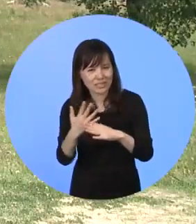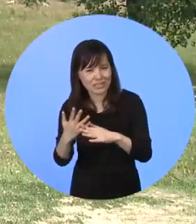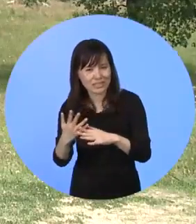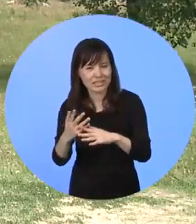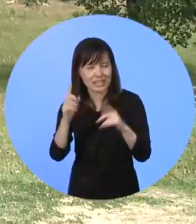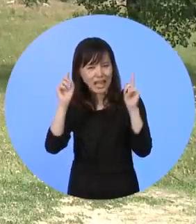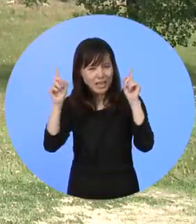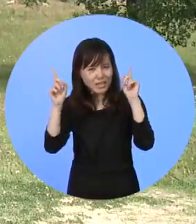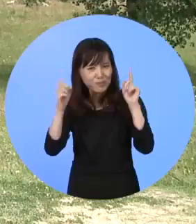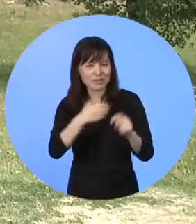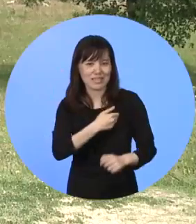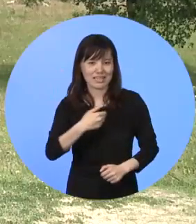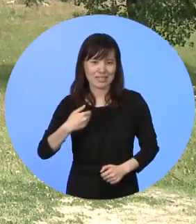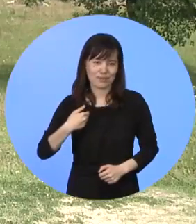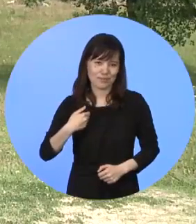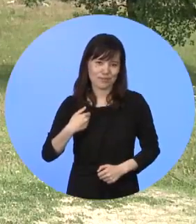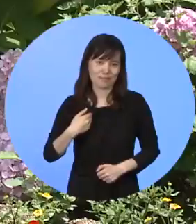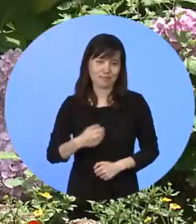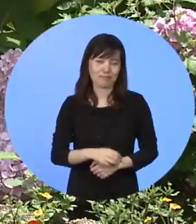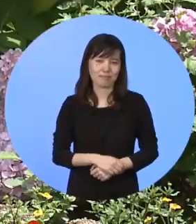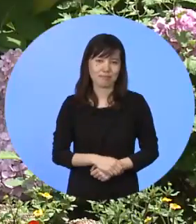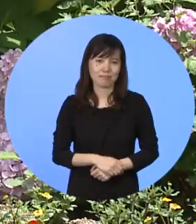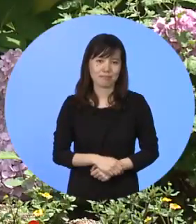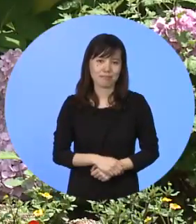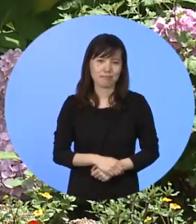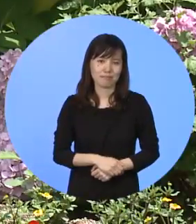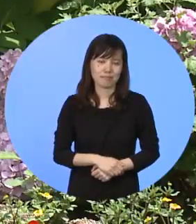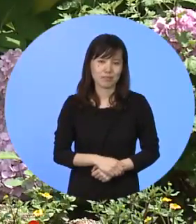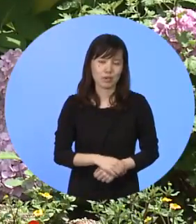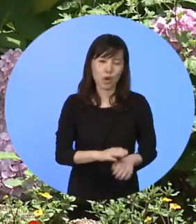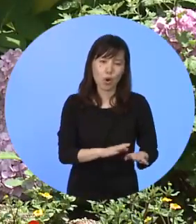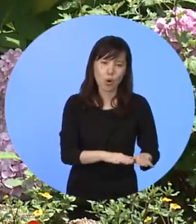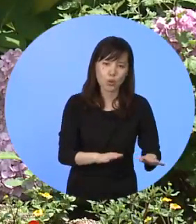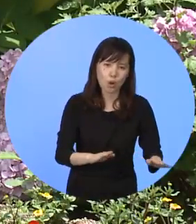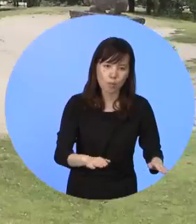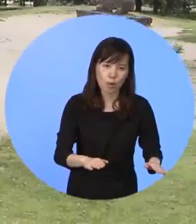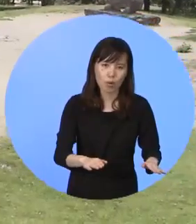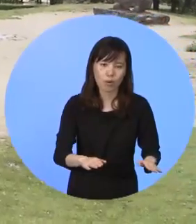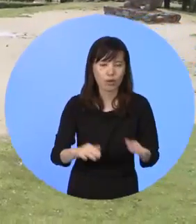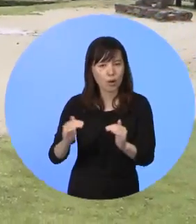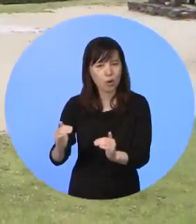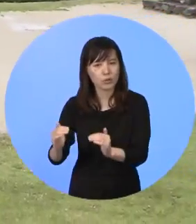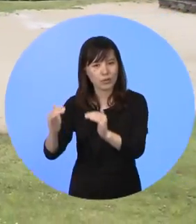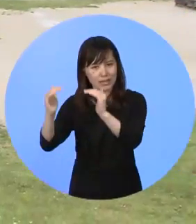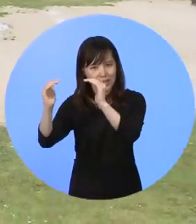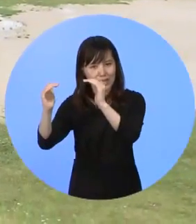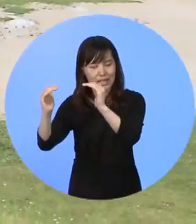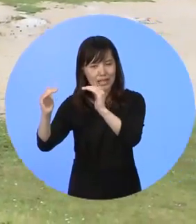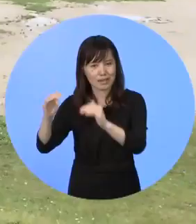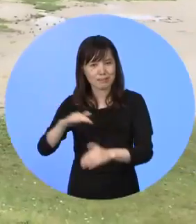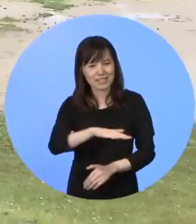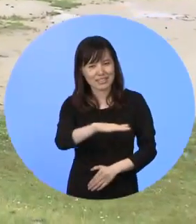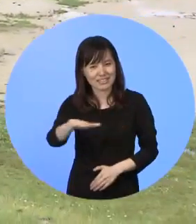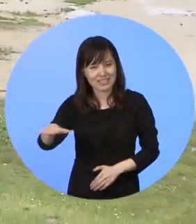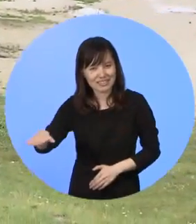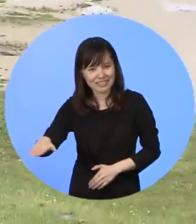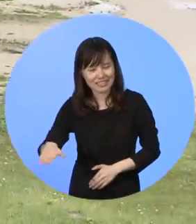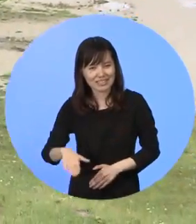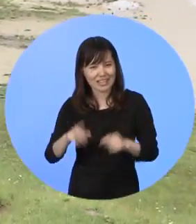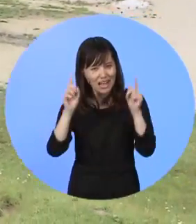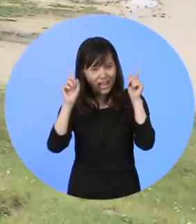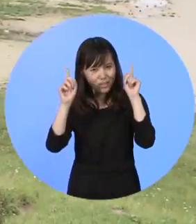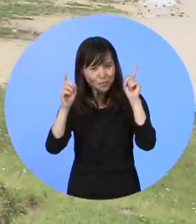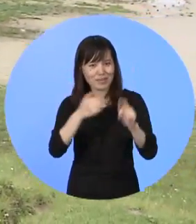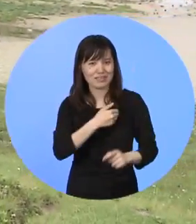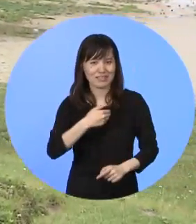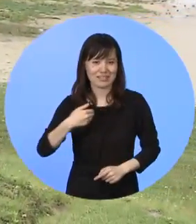ういくらでも遊べるっていうところじゃないかなと思いますね。 そうですよね、もう本当にこう小さなお子様から大人の人までこう開放感あふれる中で遊べ